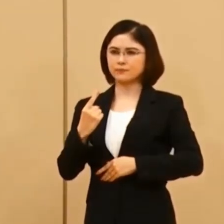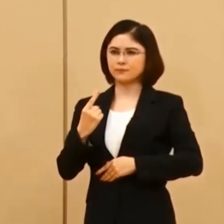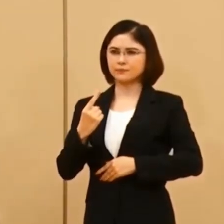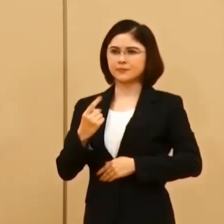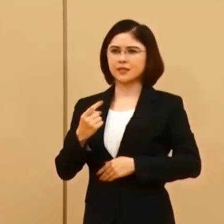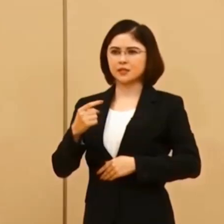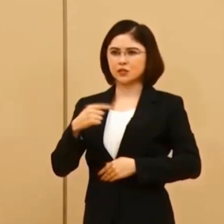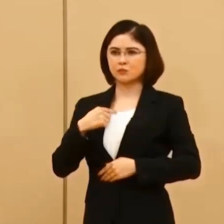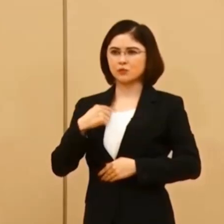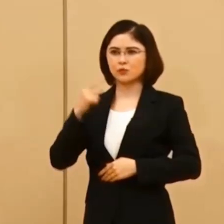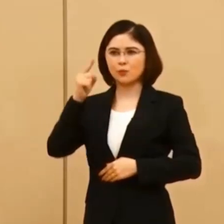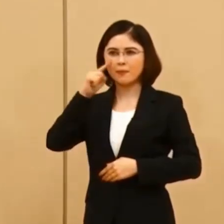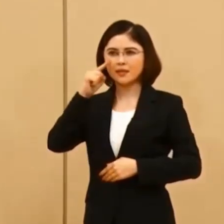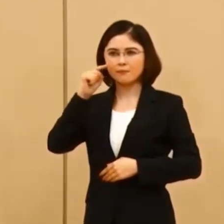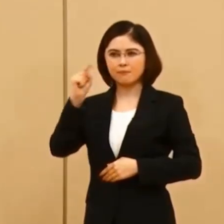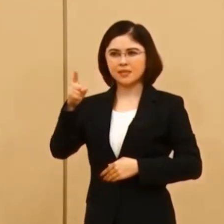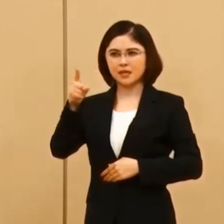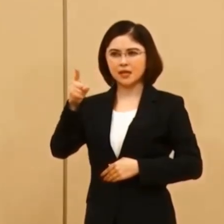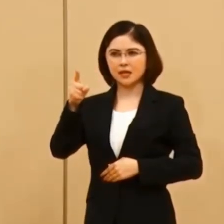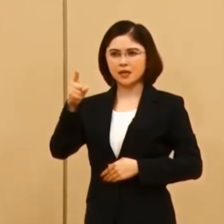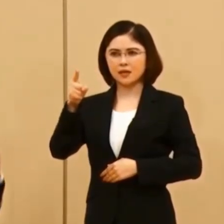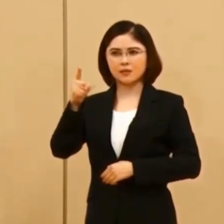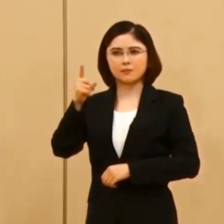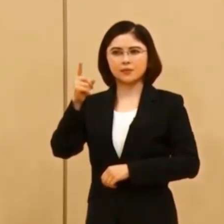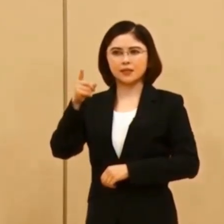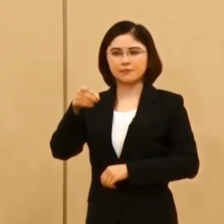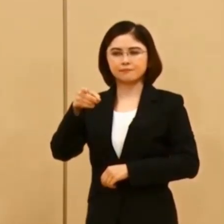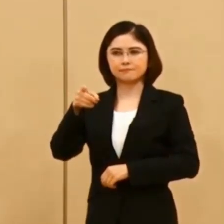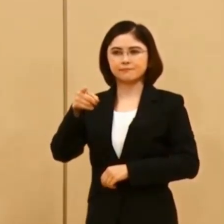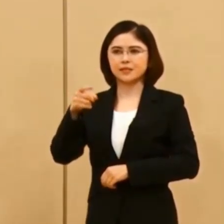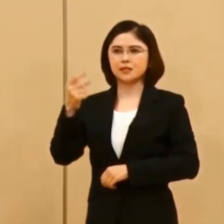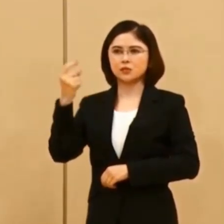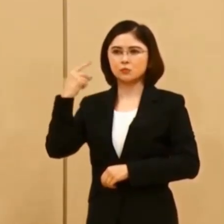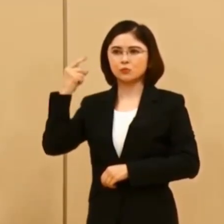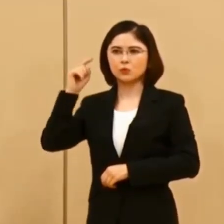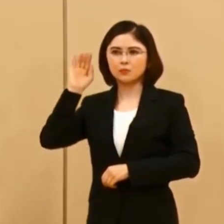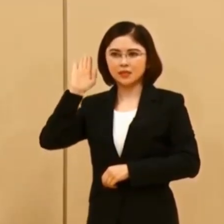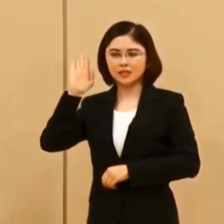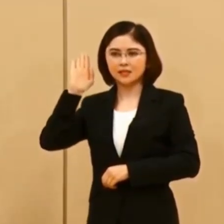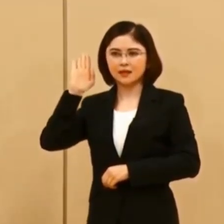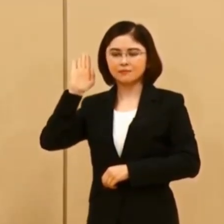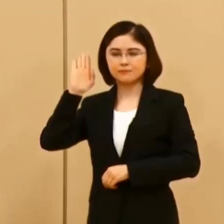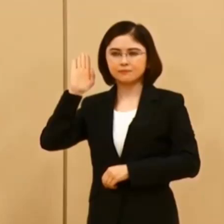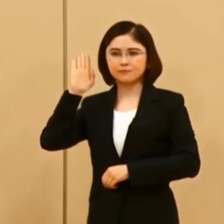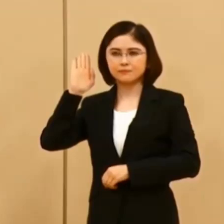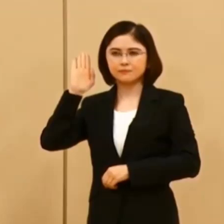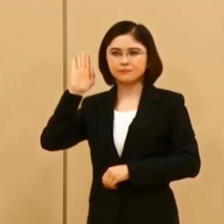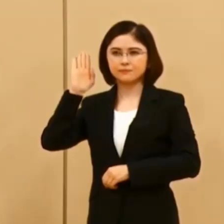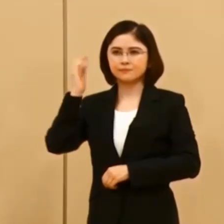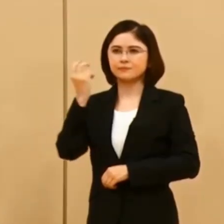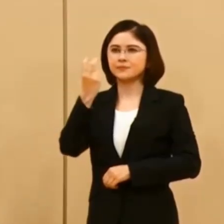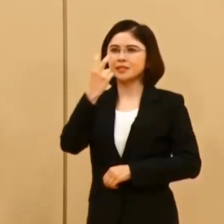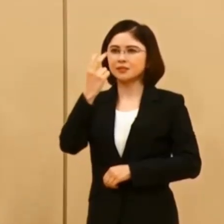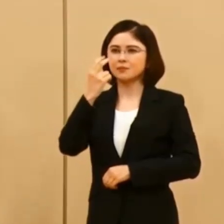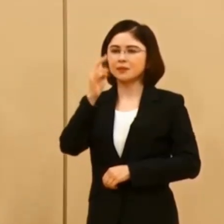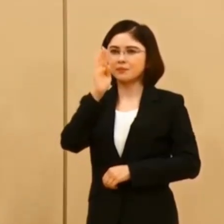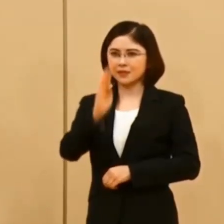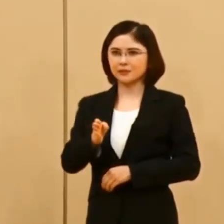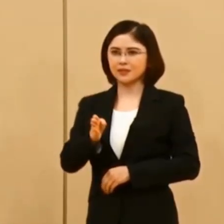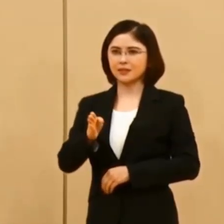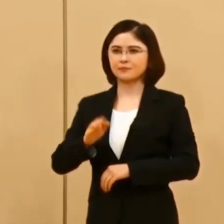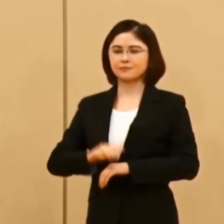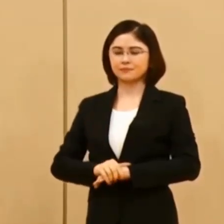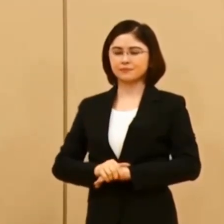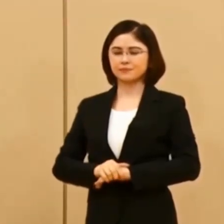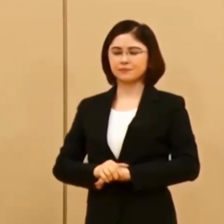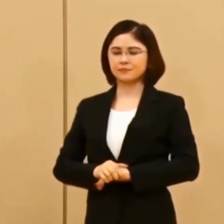自分の目で見ていっ自分の耳で聴いて確かめてみてください